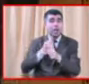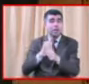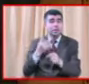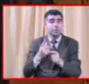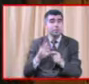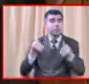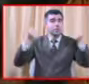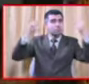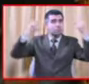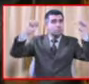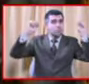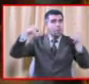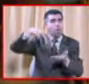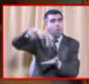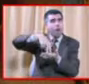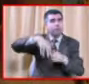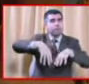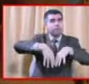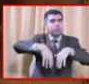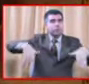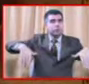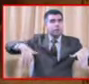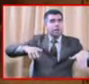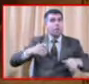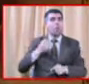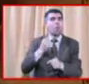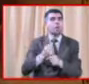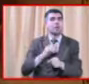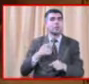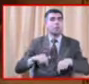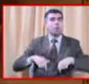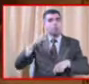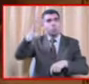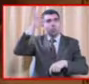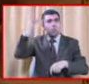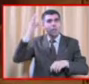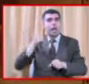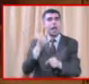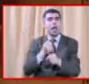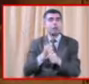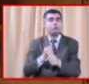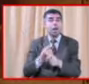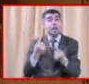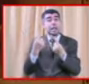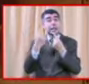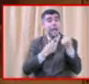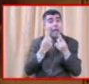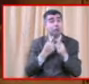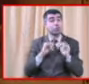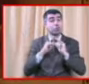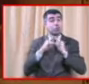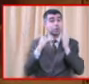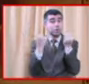الملف، والآن يعني كاين حل واحد وتناقشت يعني مع السلطات المحلية على